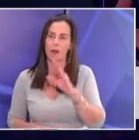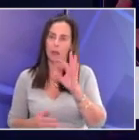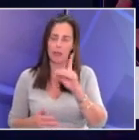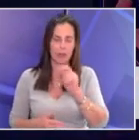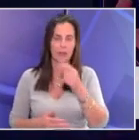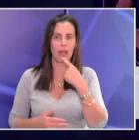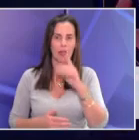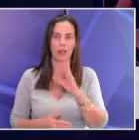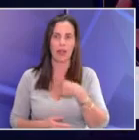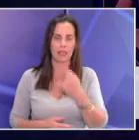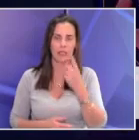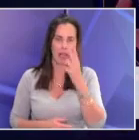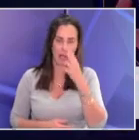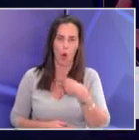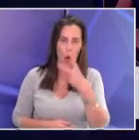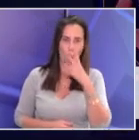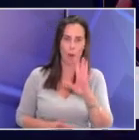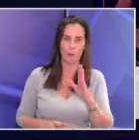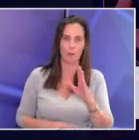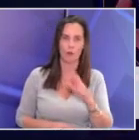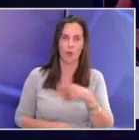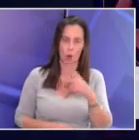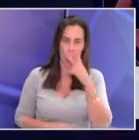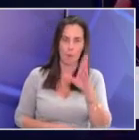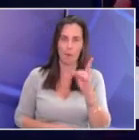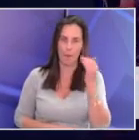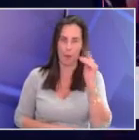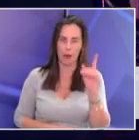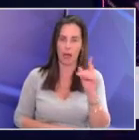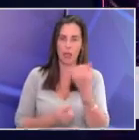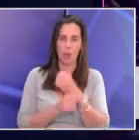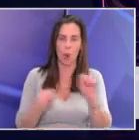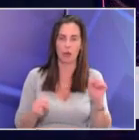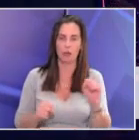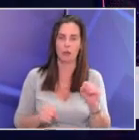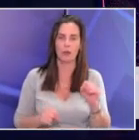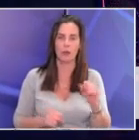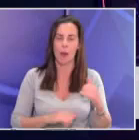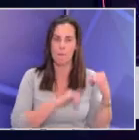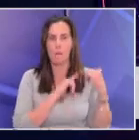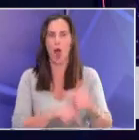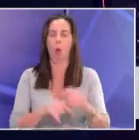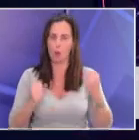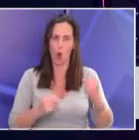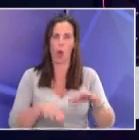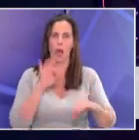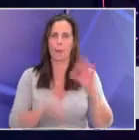הנקודה הישראלית. אז אני אנסה... כי אנחנו רואים, תכף אני אפנה להדס, אנחנו רואים שהדמוקרטים כאילו באים כל הכוח לבחירות